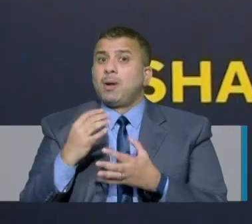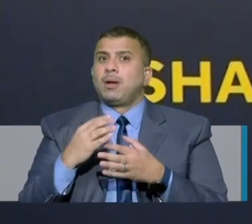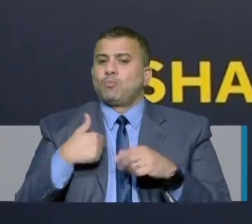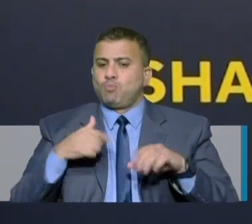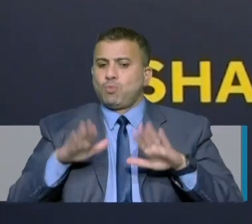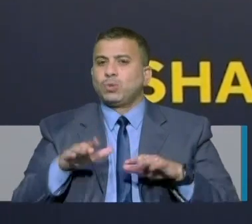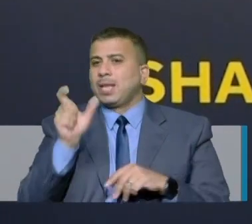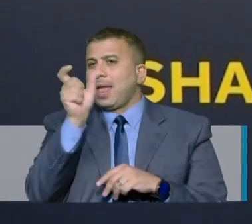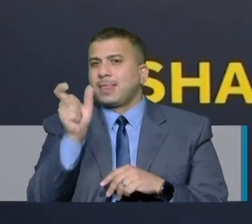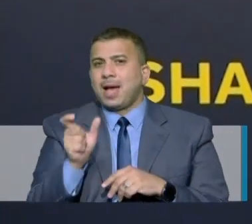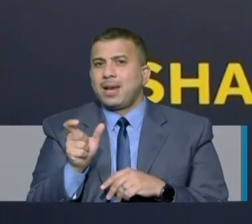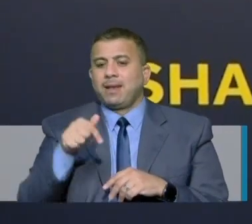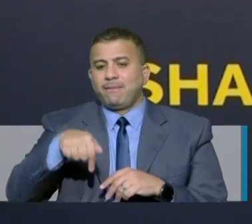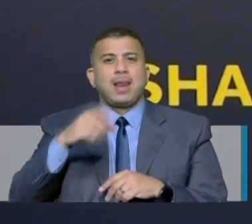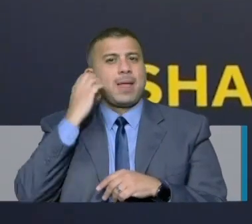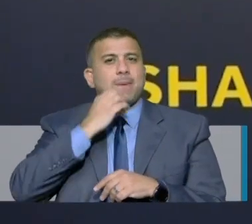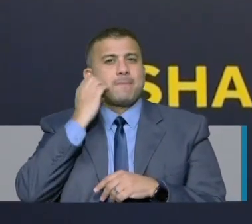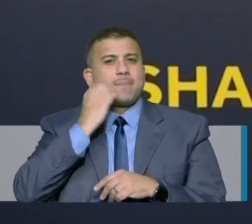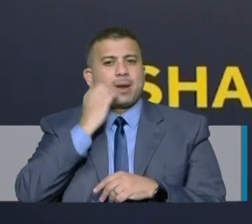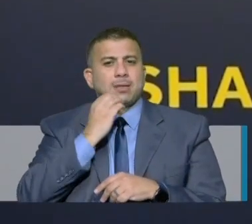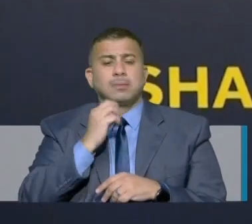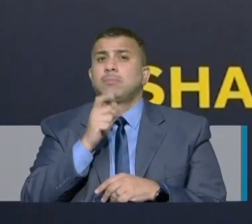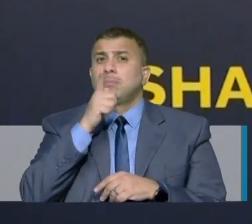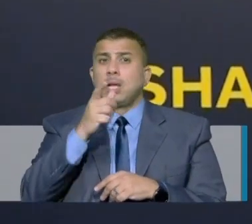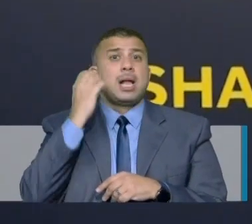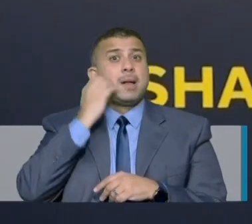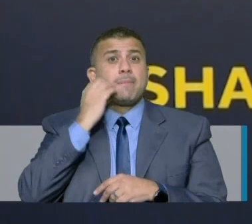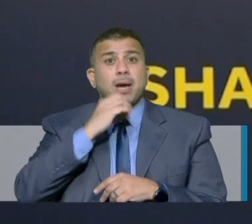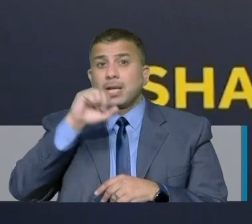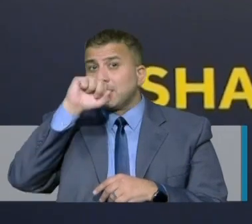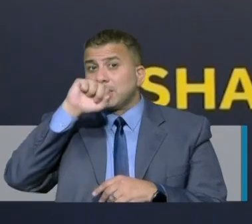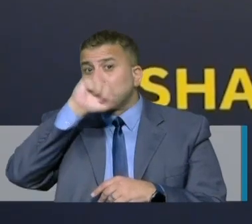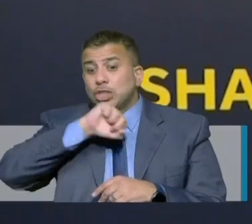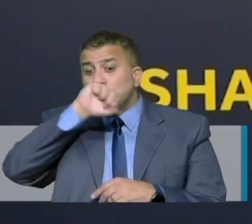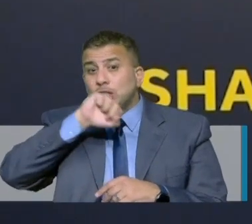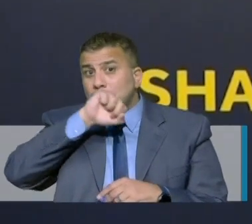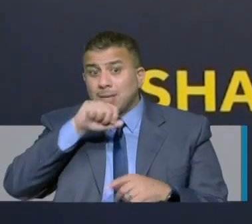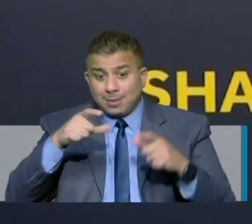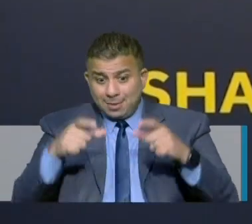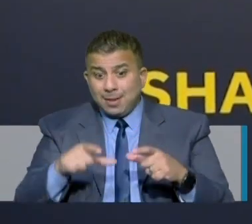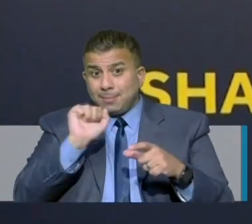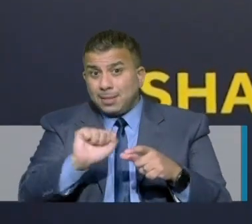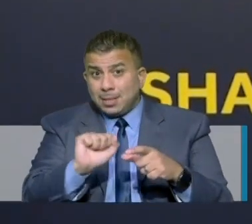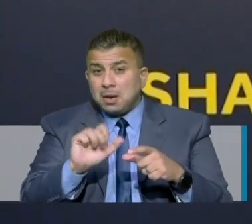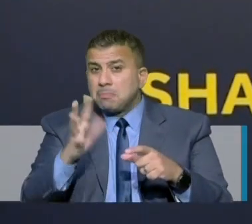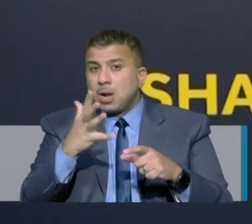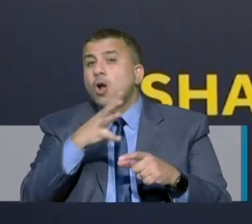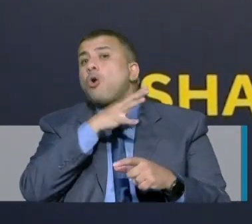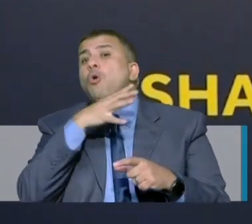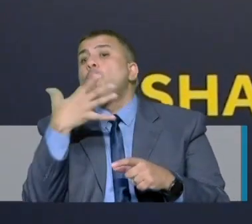التواجد الإيطالي في الإمارات. وإذا بنتكلم عن إمارة الشارقة بالتحديد، اليوم تتواجد ما يقارب فوق